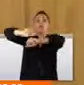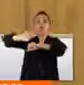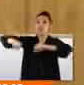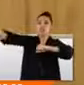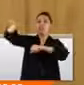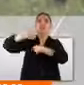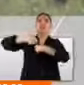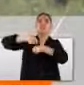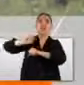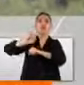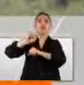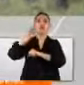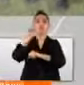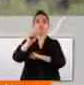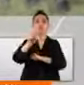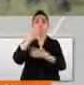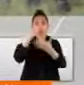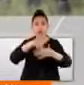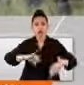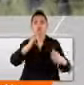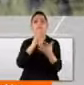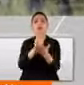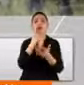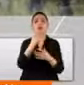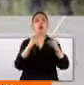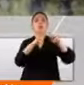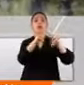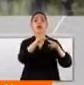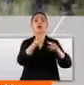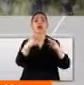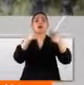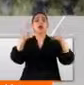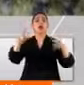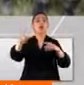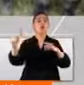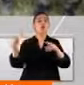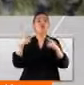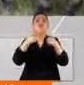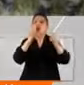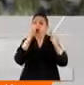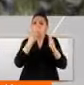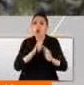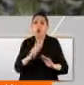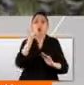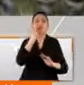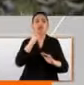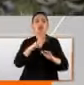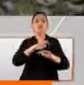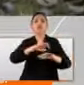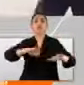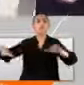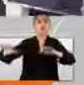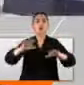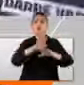size kaptırmayacağız. Hazırlanan iddianamede PKK ile arasında fark olmadığı belirtilen HDP'nin devletin bölünmez